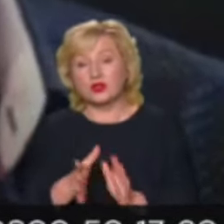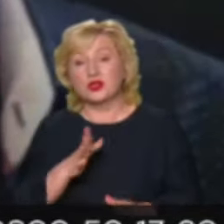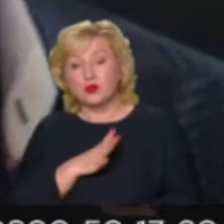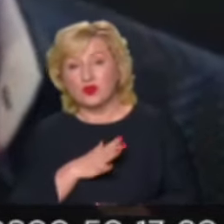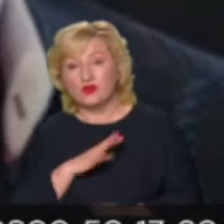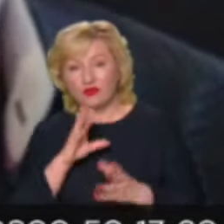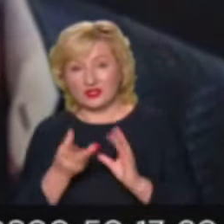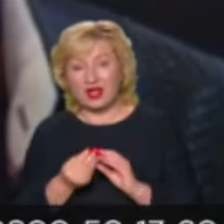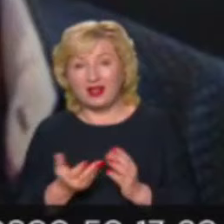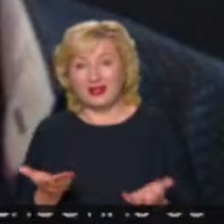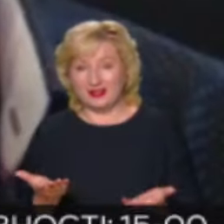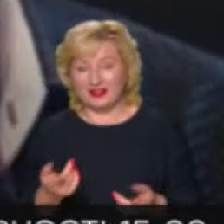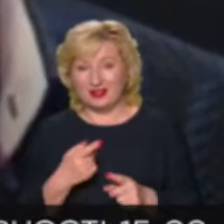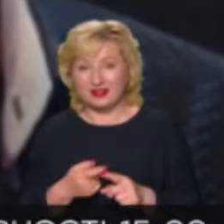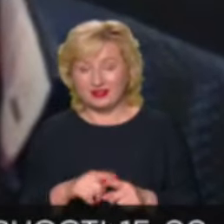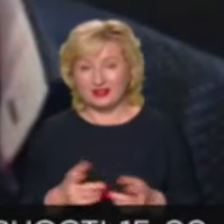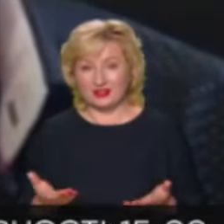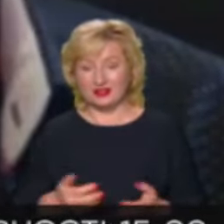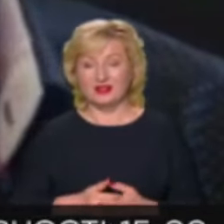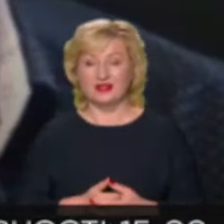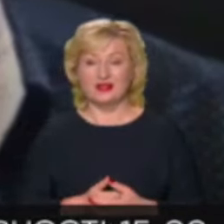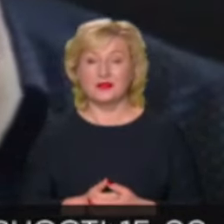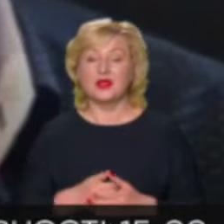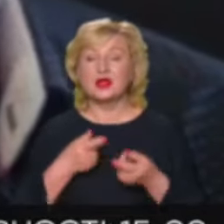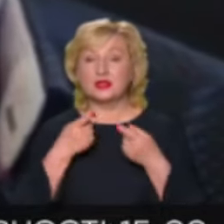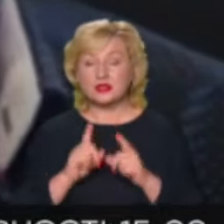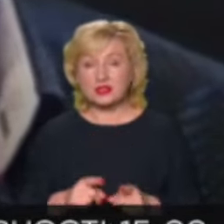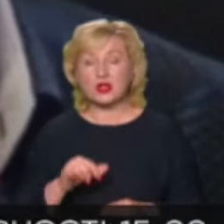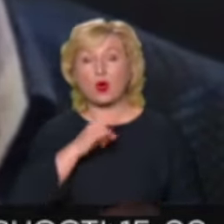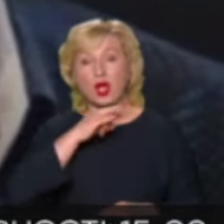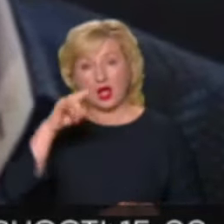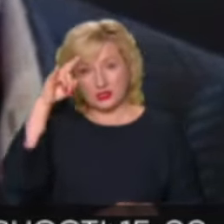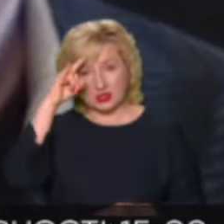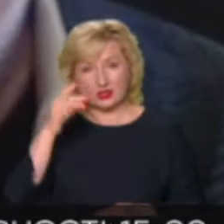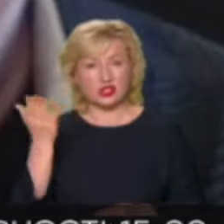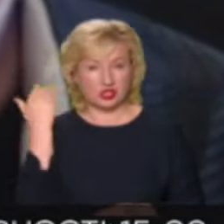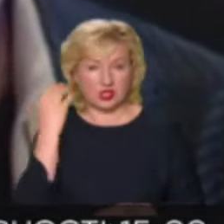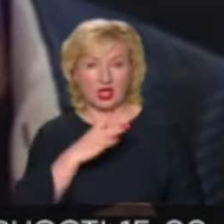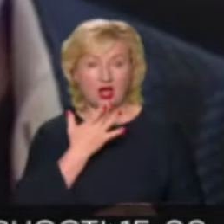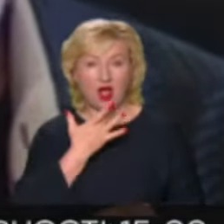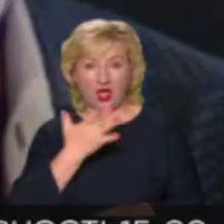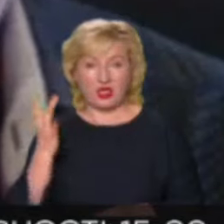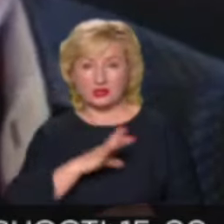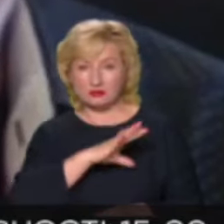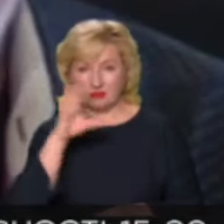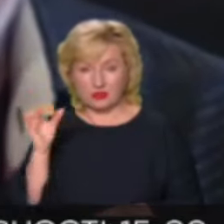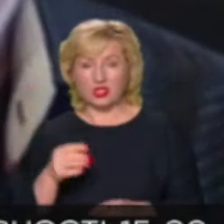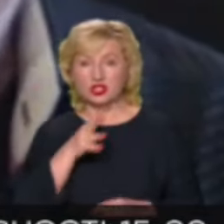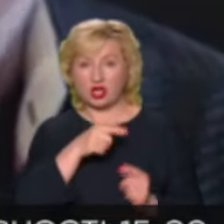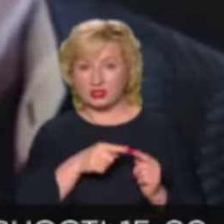так? Так. Ну, дійсно, у Казахстана ще з радянських часів залишилось